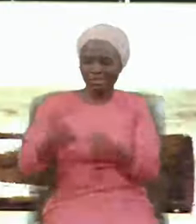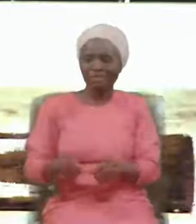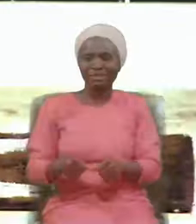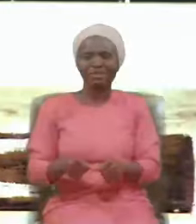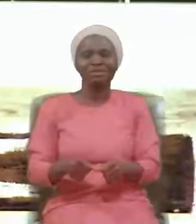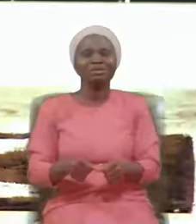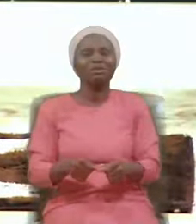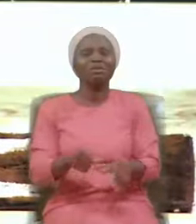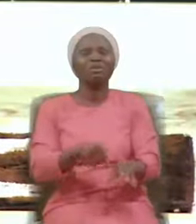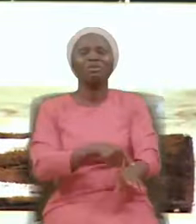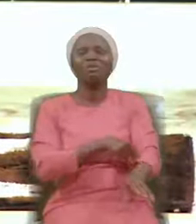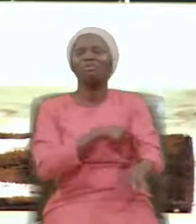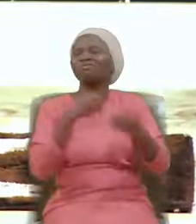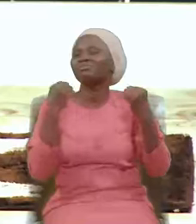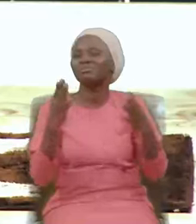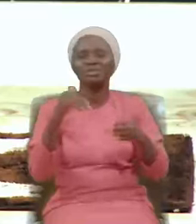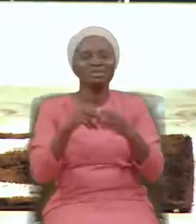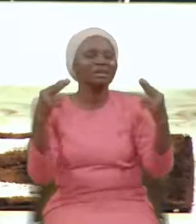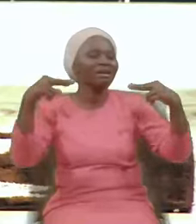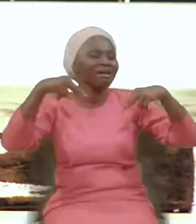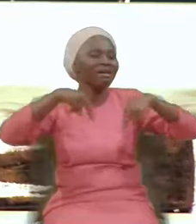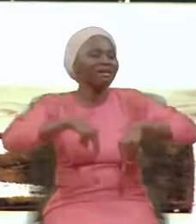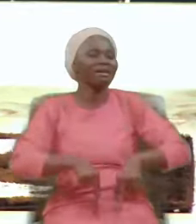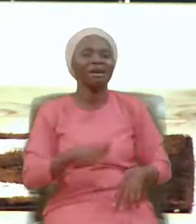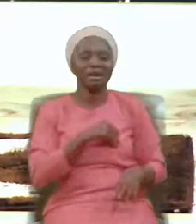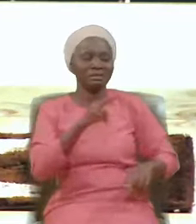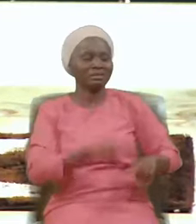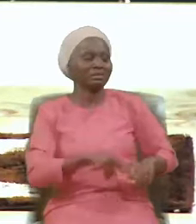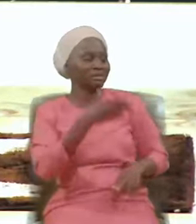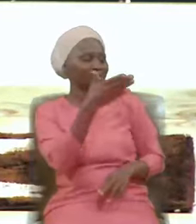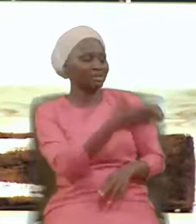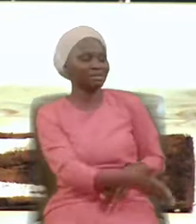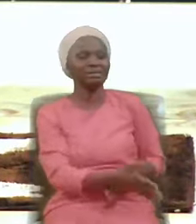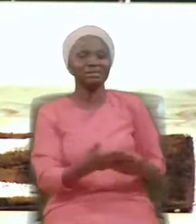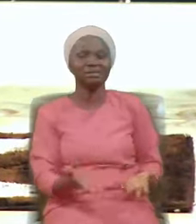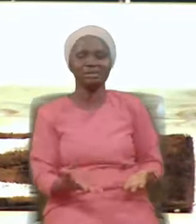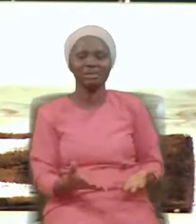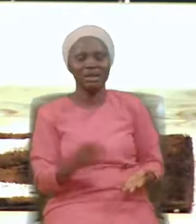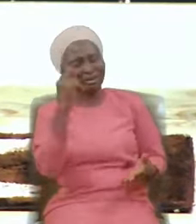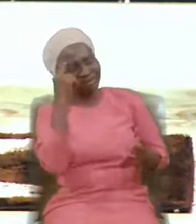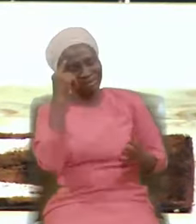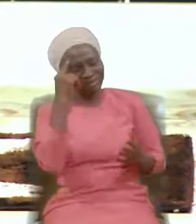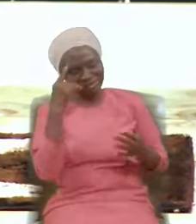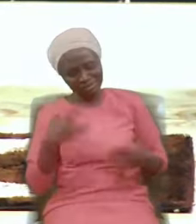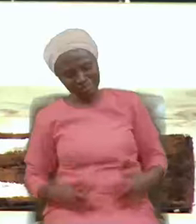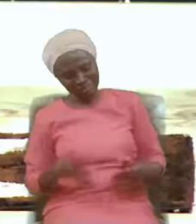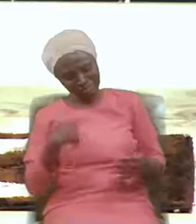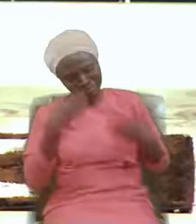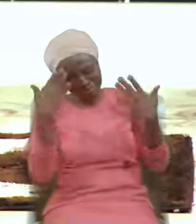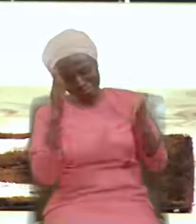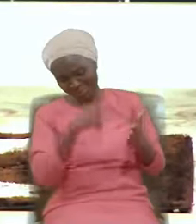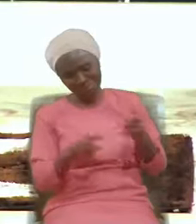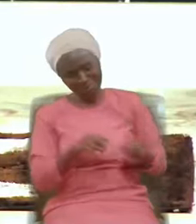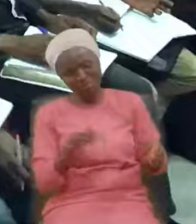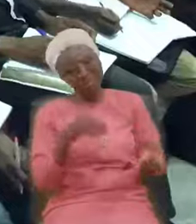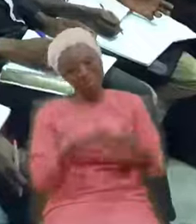là-bas. Et vous pleurez là-bas. Et vous faites un contour. Je ne sais plus quoi faire. Il n'y a rien à faire ce